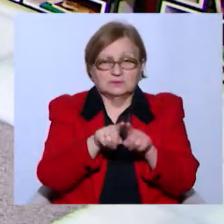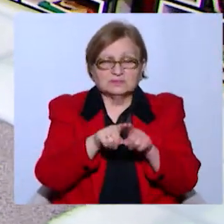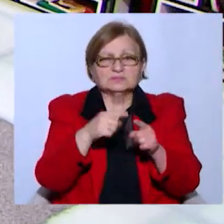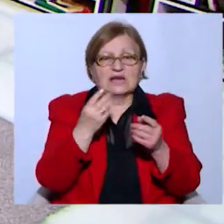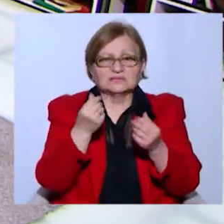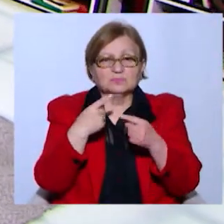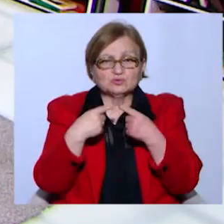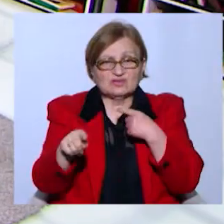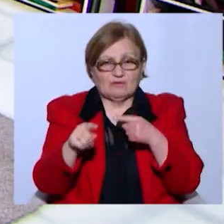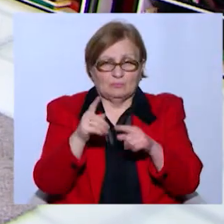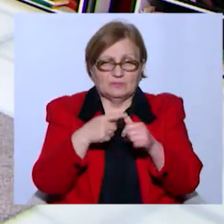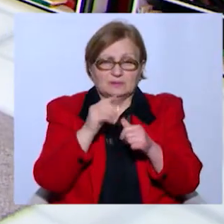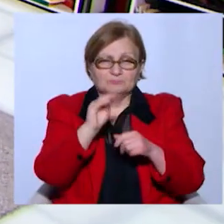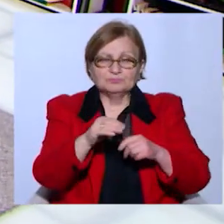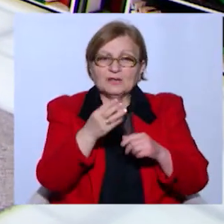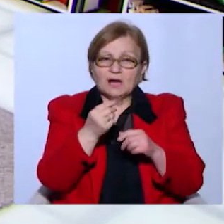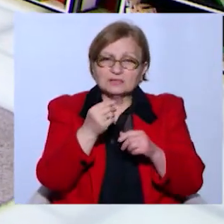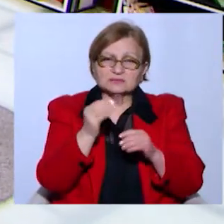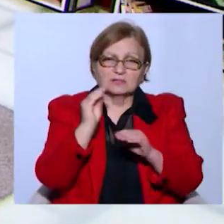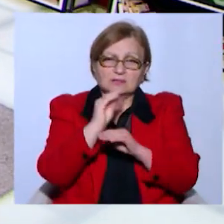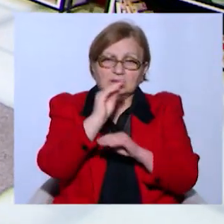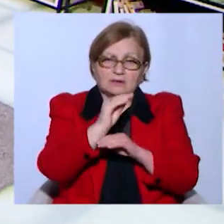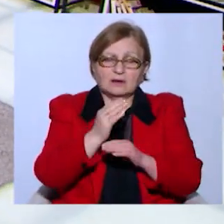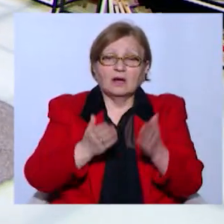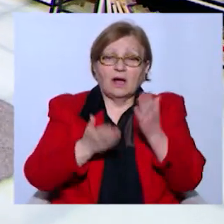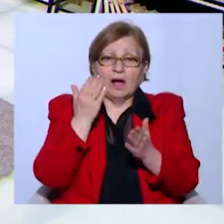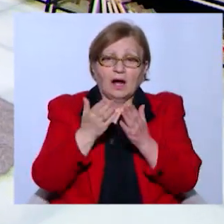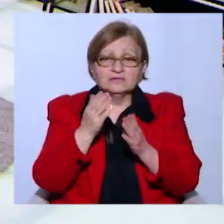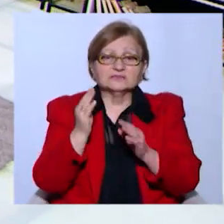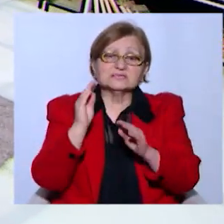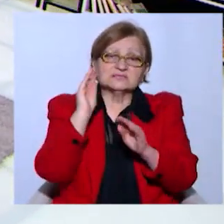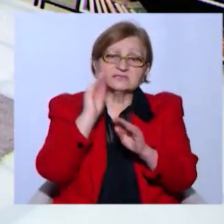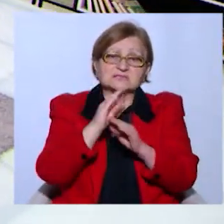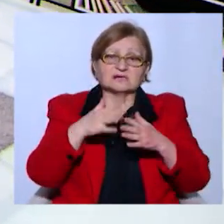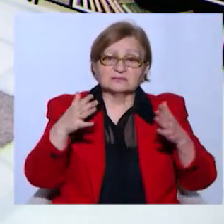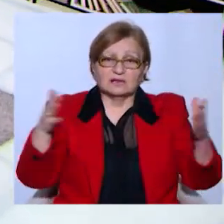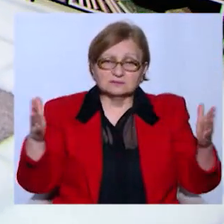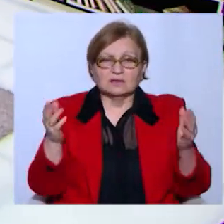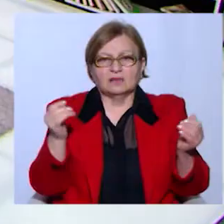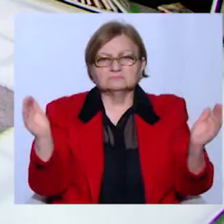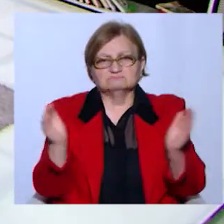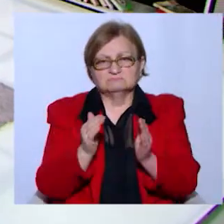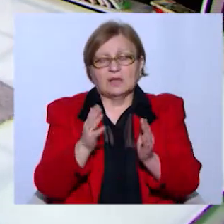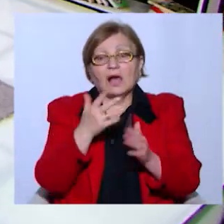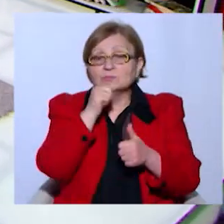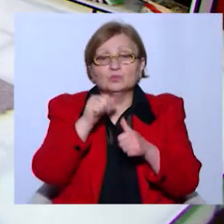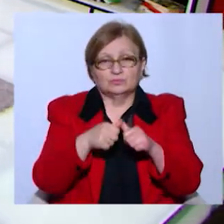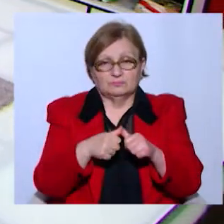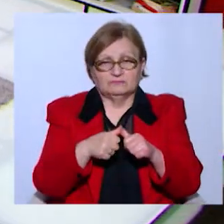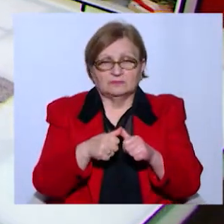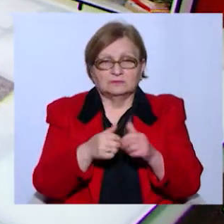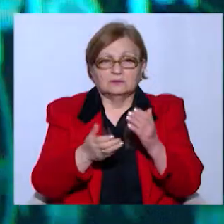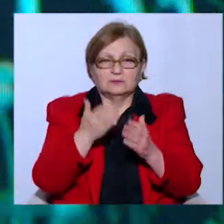უწოდებენ. არითმეტიკული პროგრესია აუცილებლად არის ან ზრდადი, ან კლებადი, ან მუდმივი. ეს დამოკიდებულია მის სხვაობაზე.